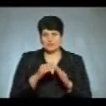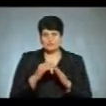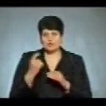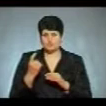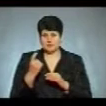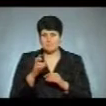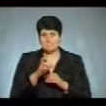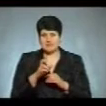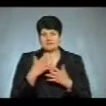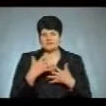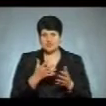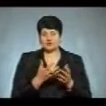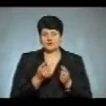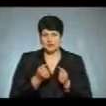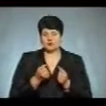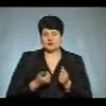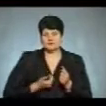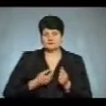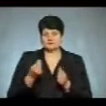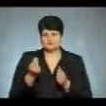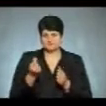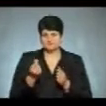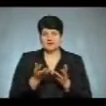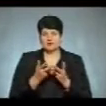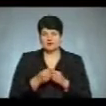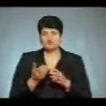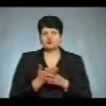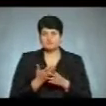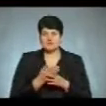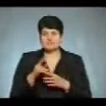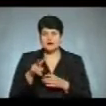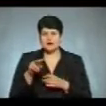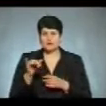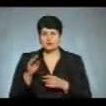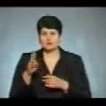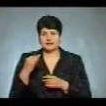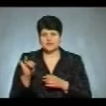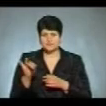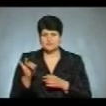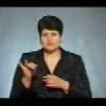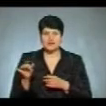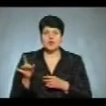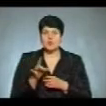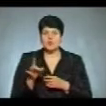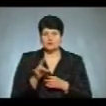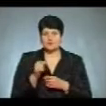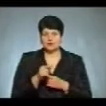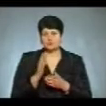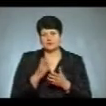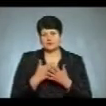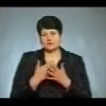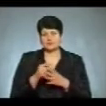домогосподарства в березні вже отримують готівкою нараховану субсидію за лютий, і розмір якої приблизно